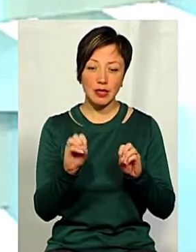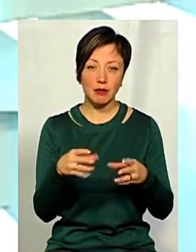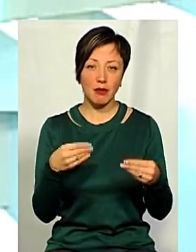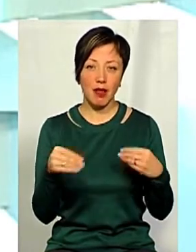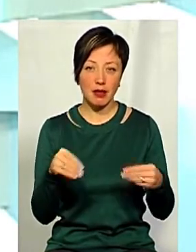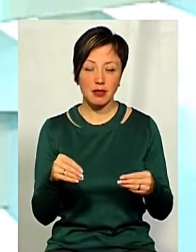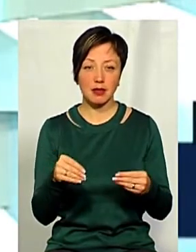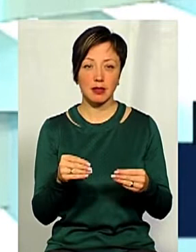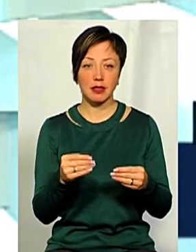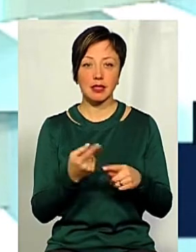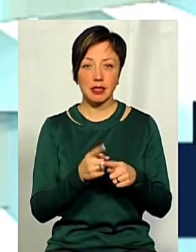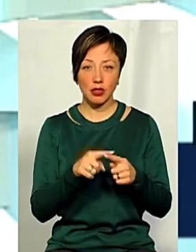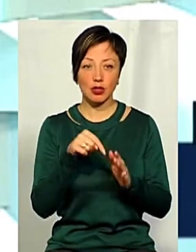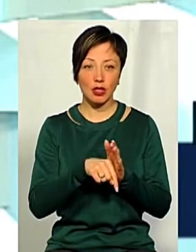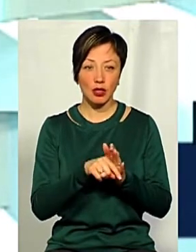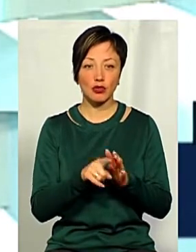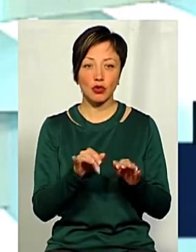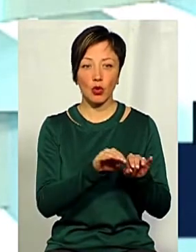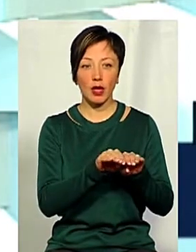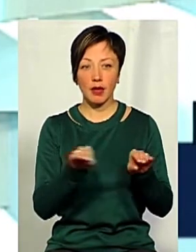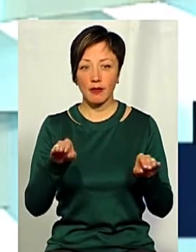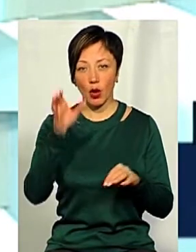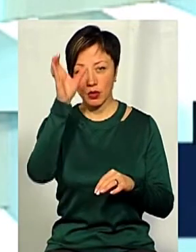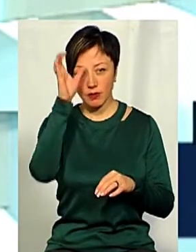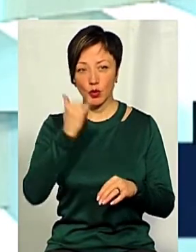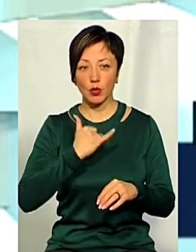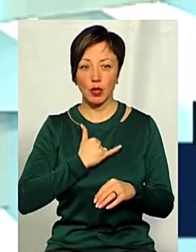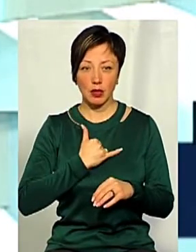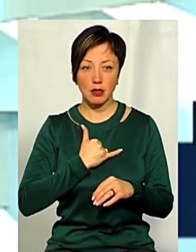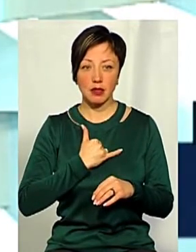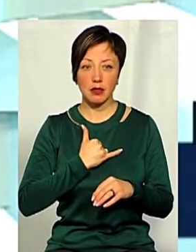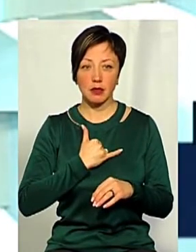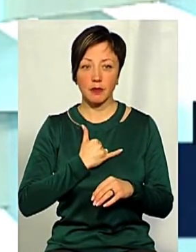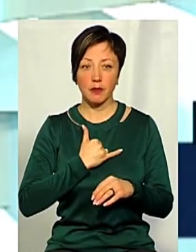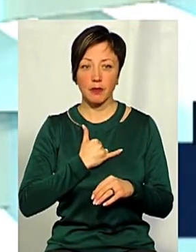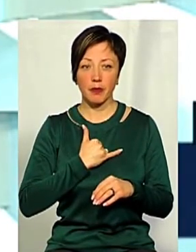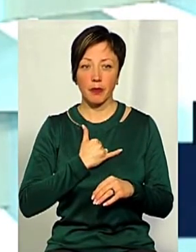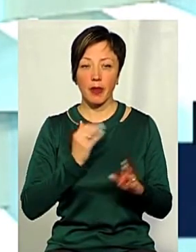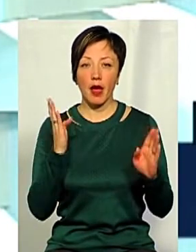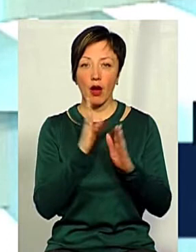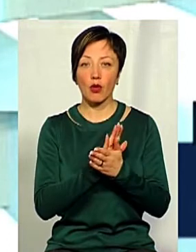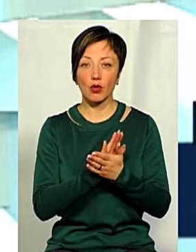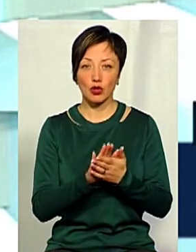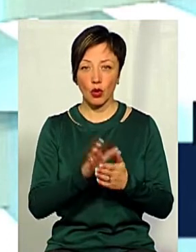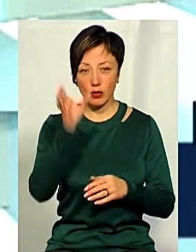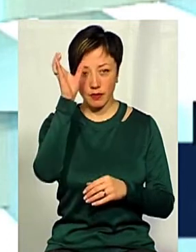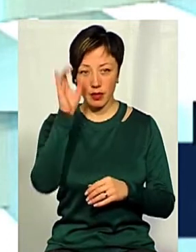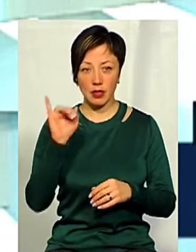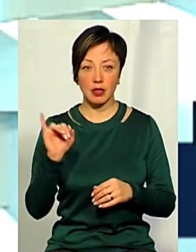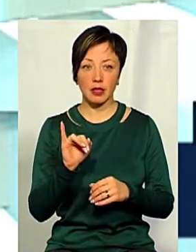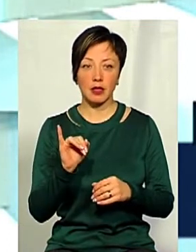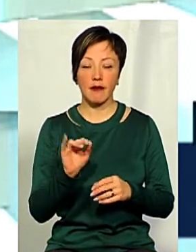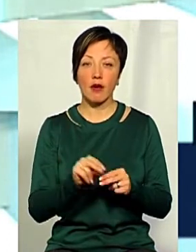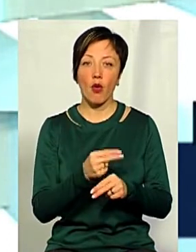пластика, це говорить про те, що рівень освіти у нас, такої екологічної освіти і